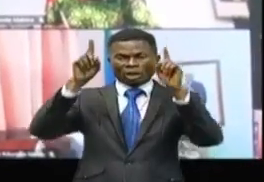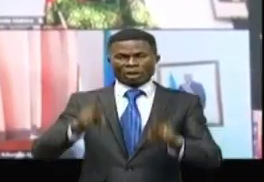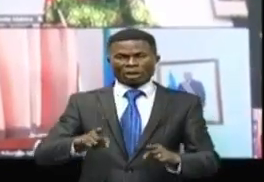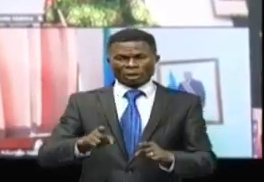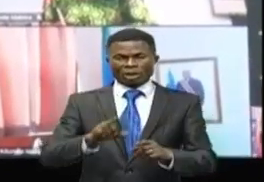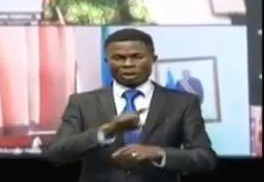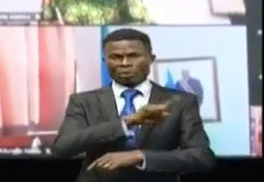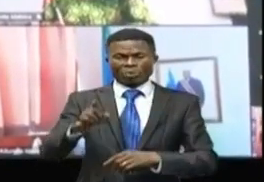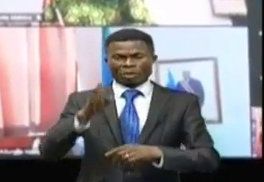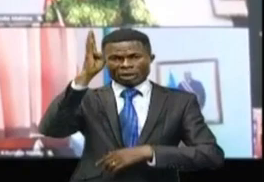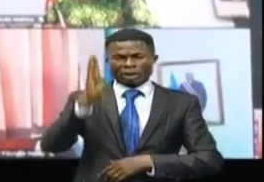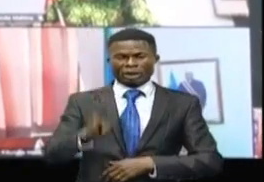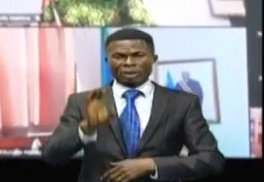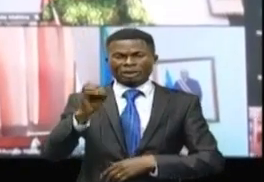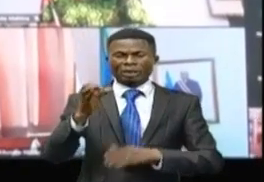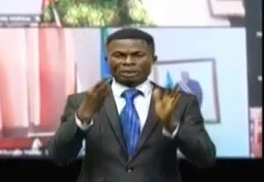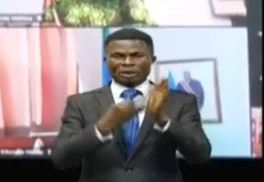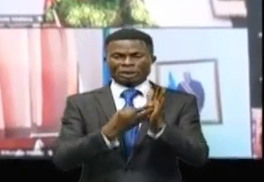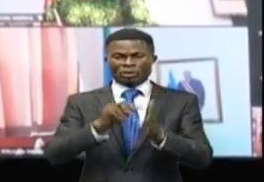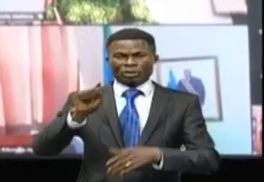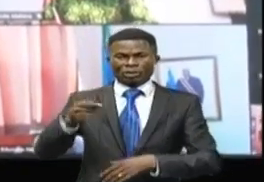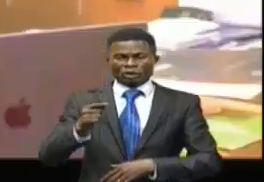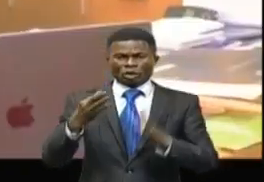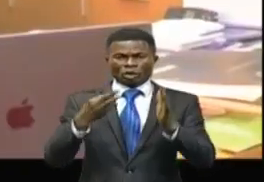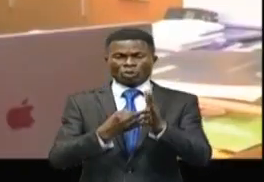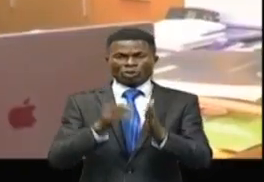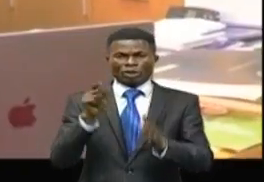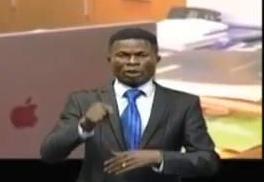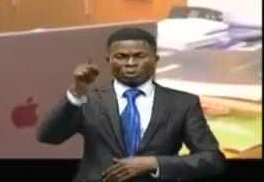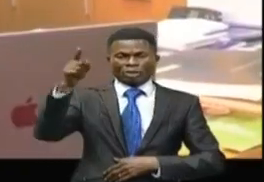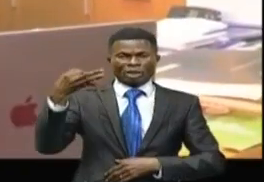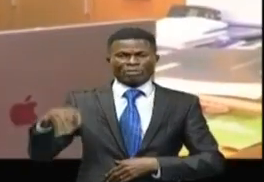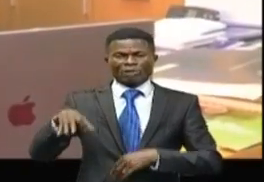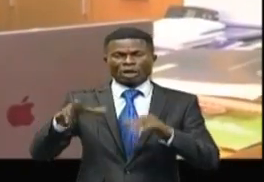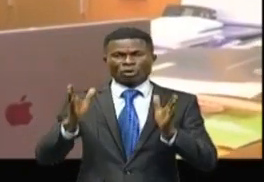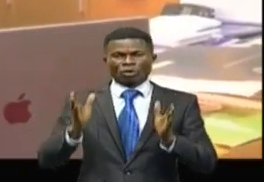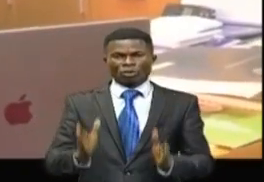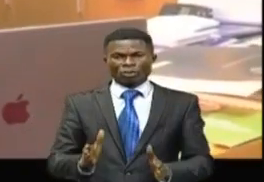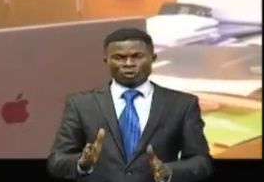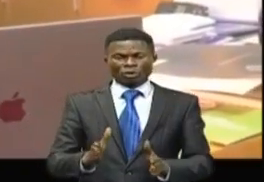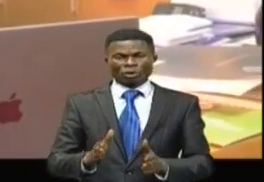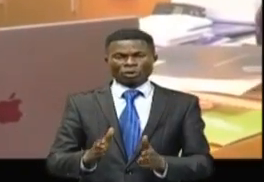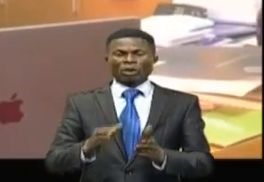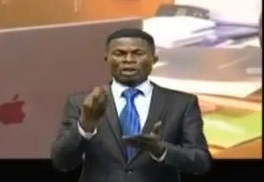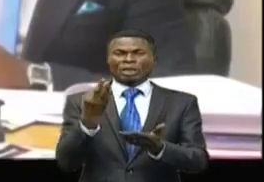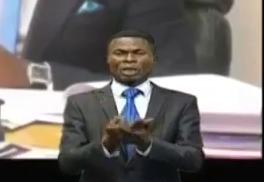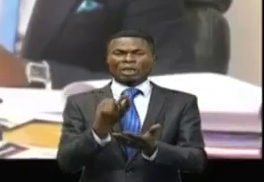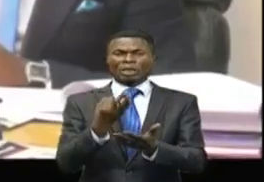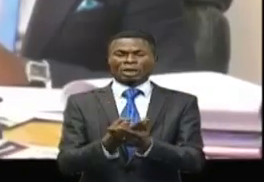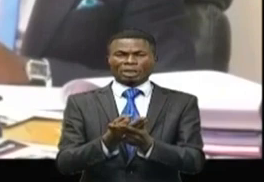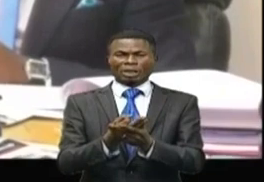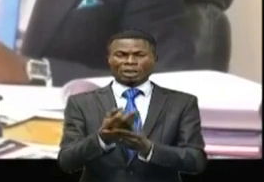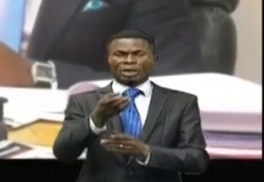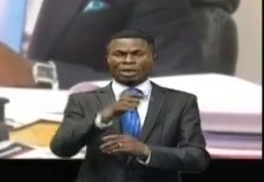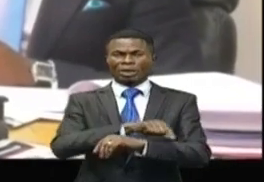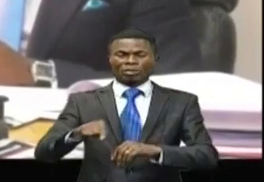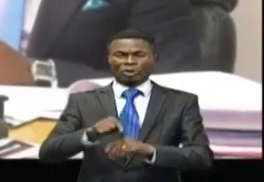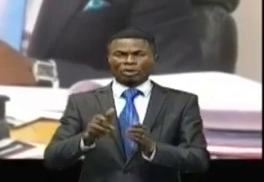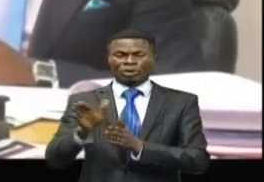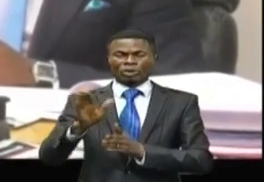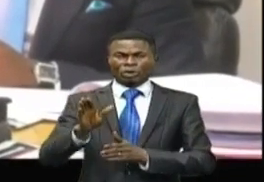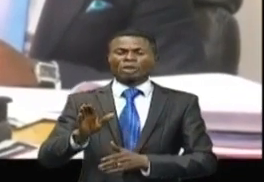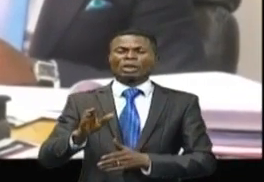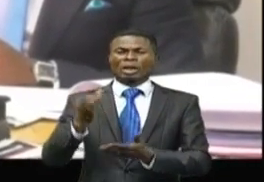1450 8,8 milliards de francs congolais les régies financières telles que la direction générale des impôts